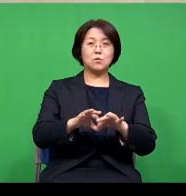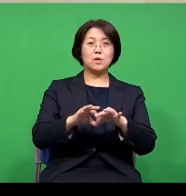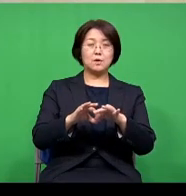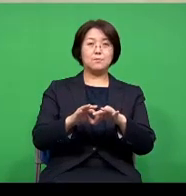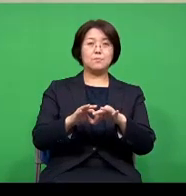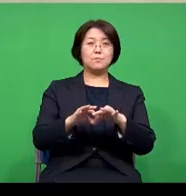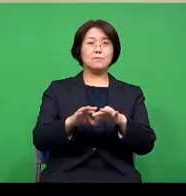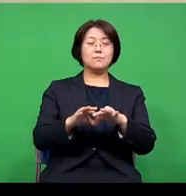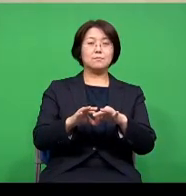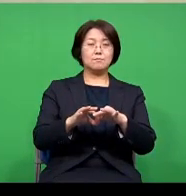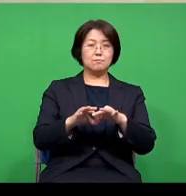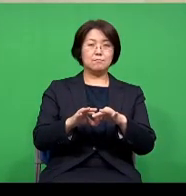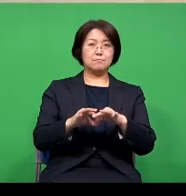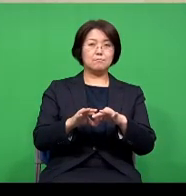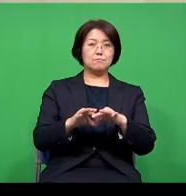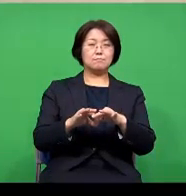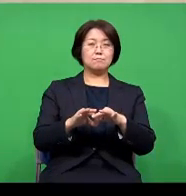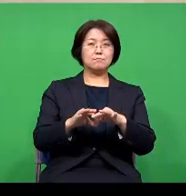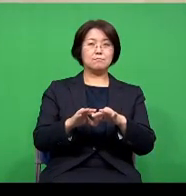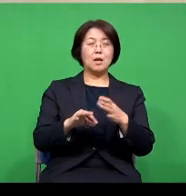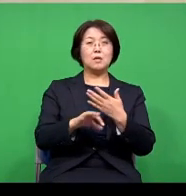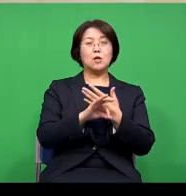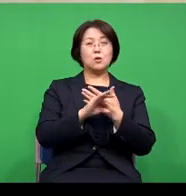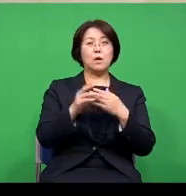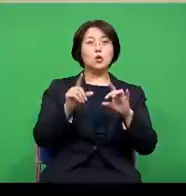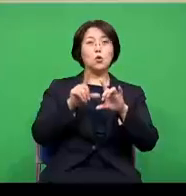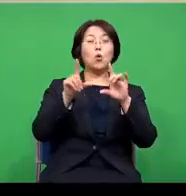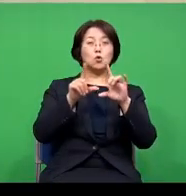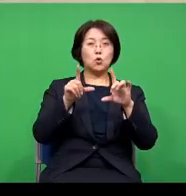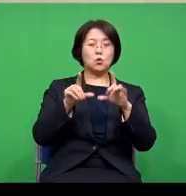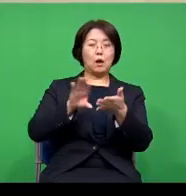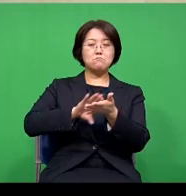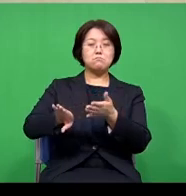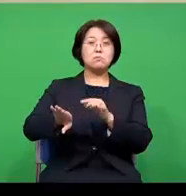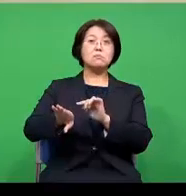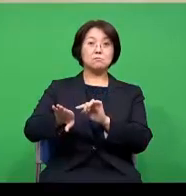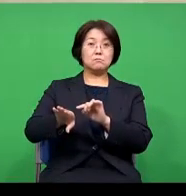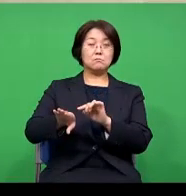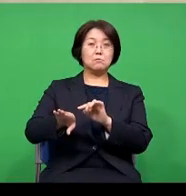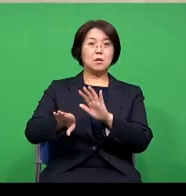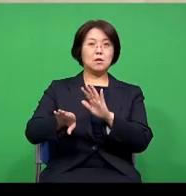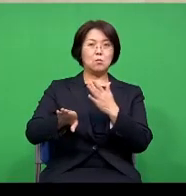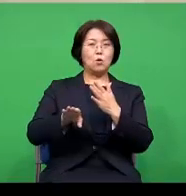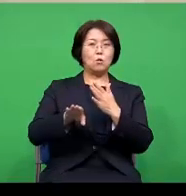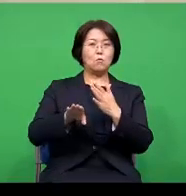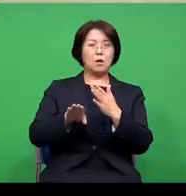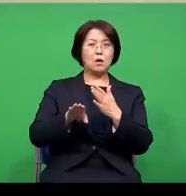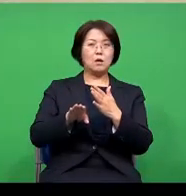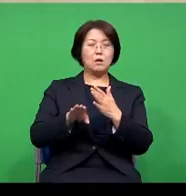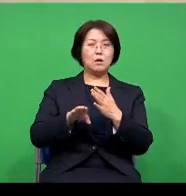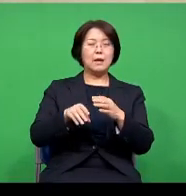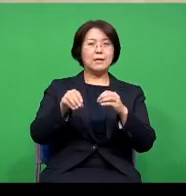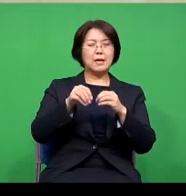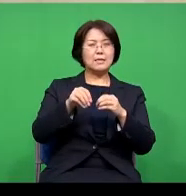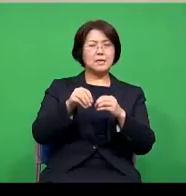ので、じゃあ例えば東京は病害されたとして、比較的感染のいいところ